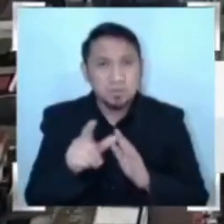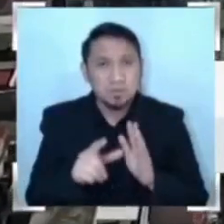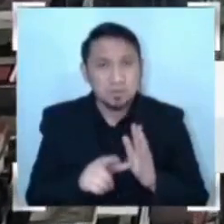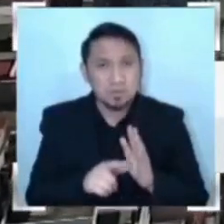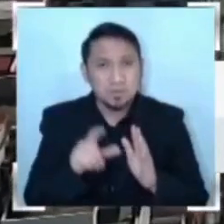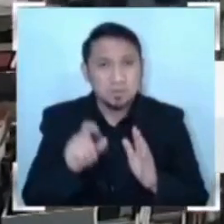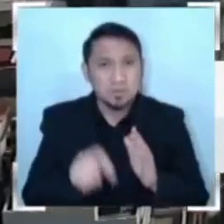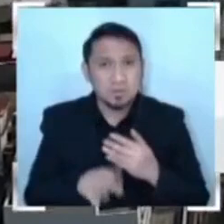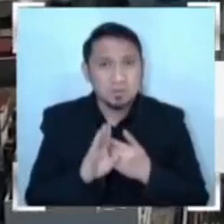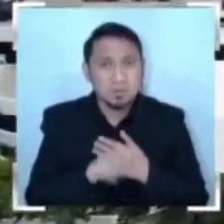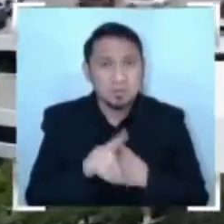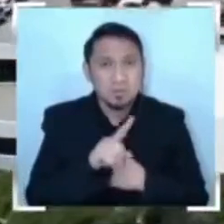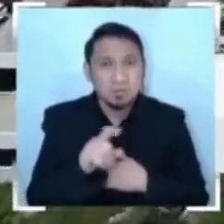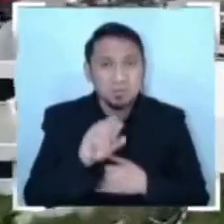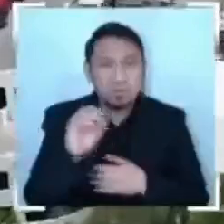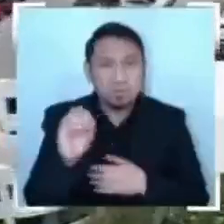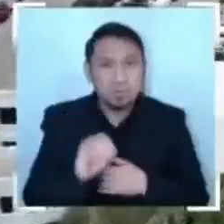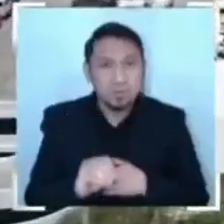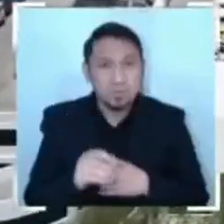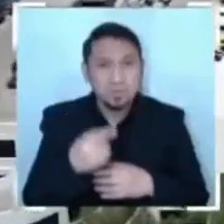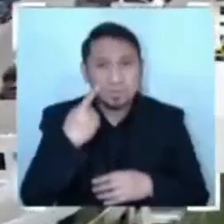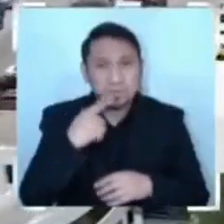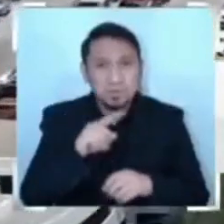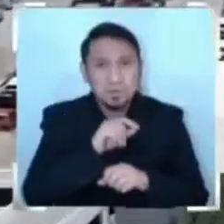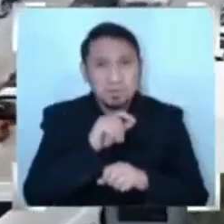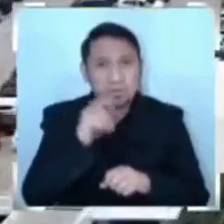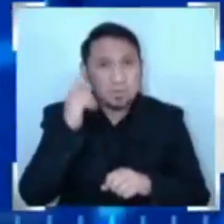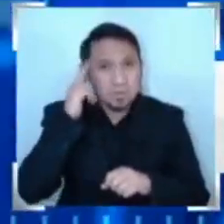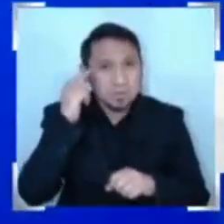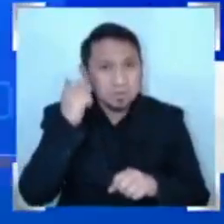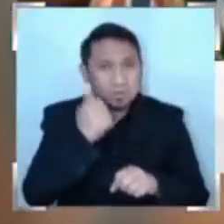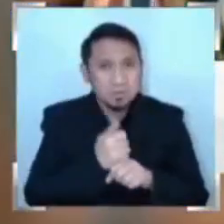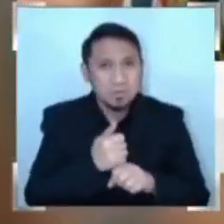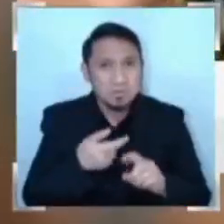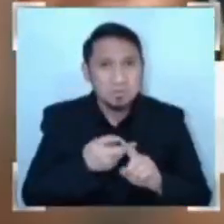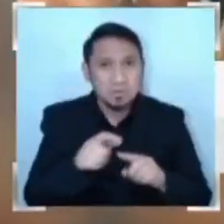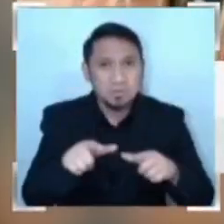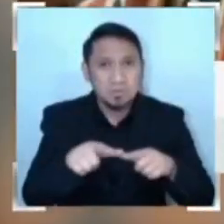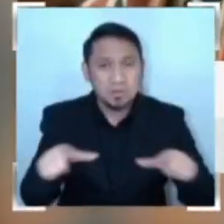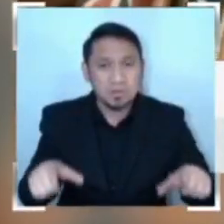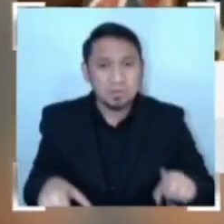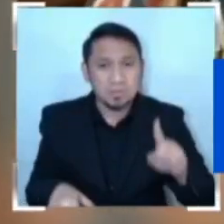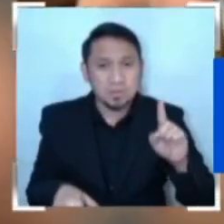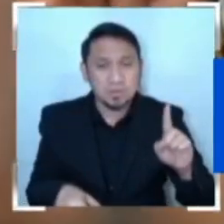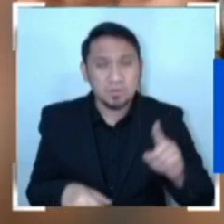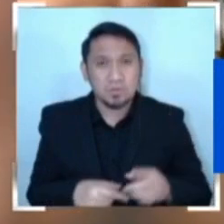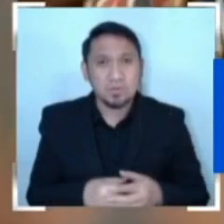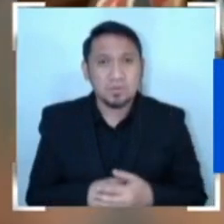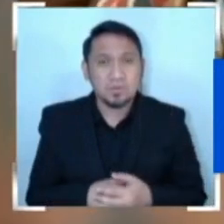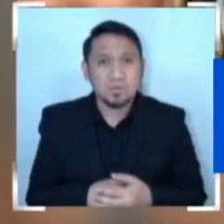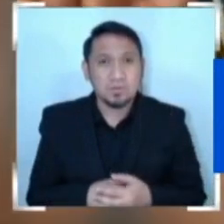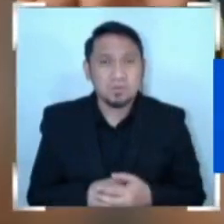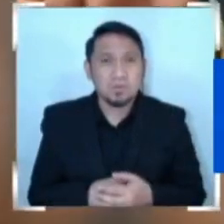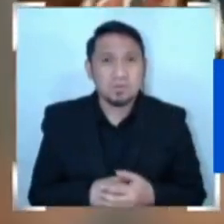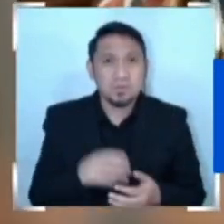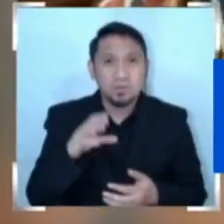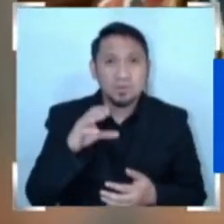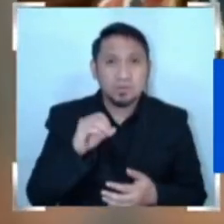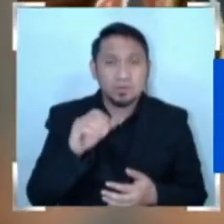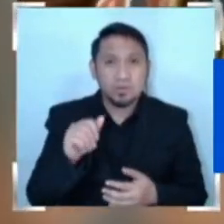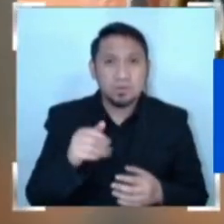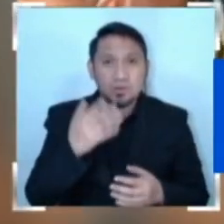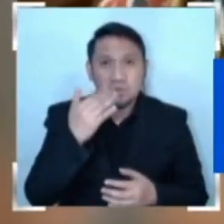na ang 100% ng mga taga-gobyerno sa ilalim ng Alert Level 1. Makukuha po kami, ma-audit kami sa